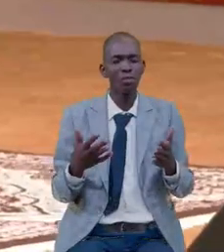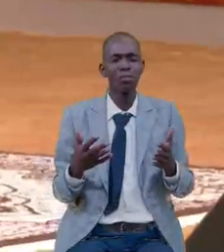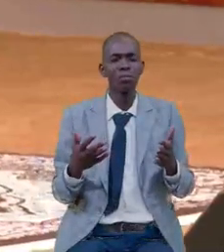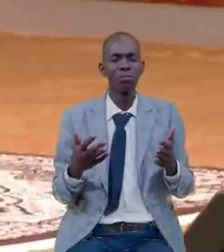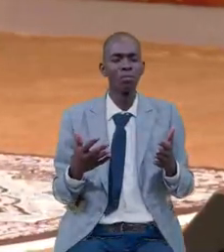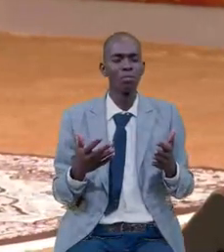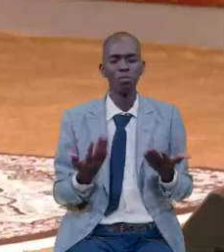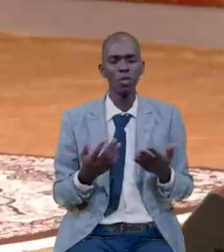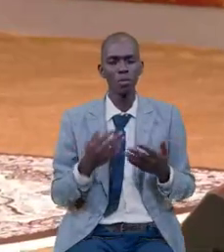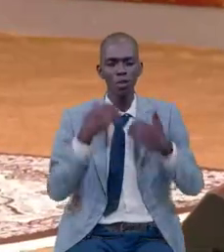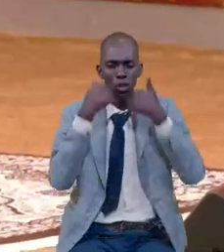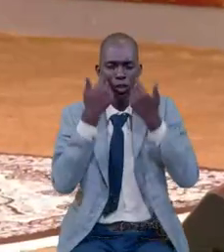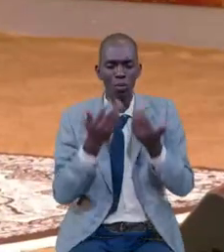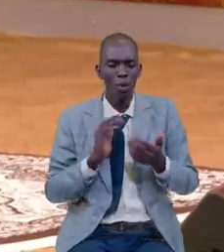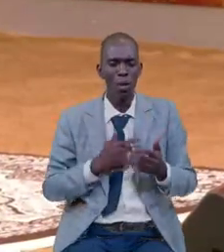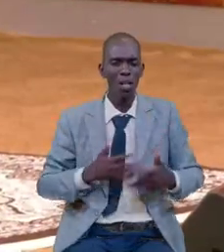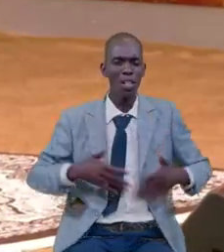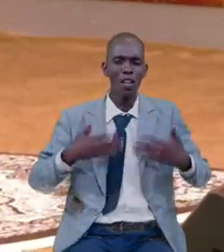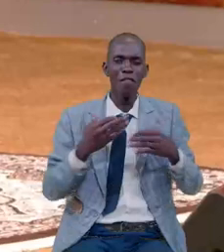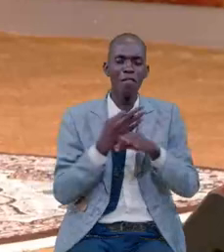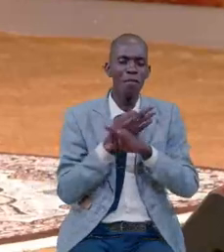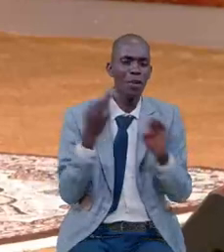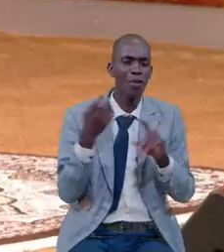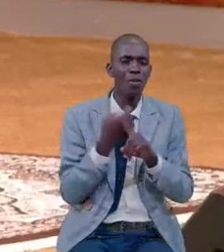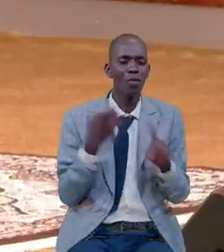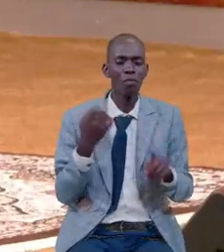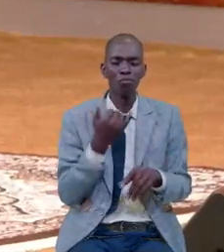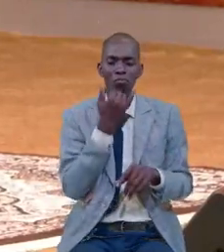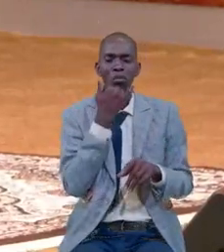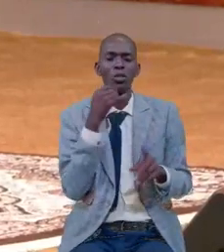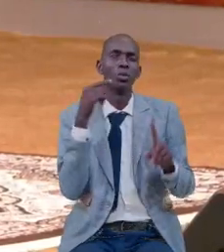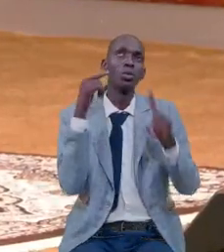vie affranchie de reproches,